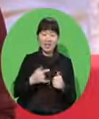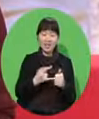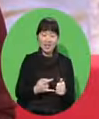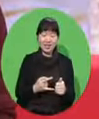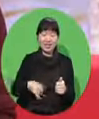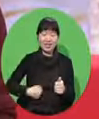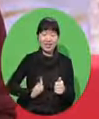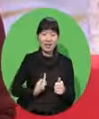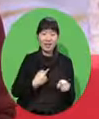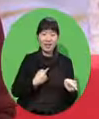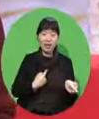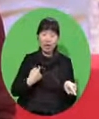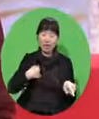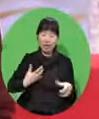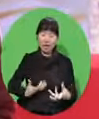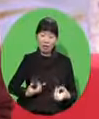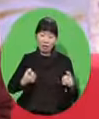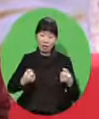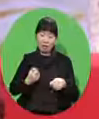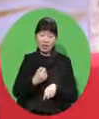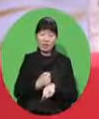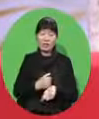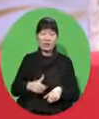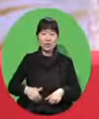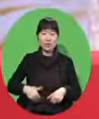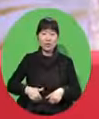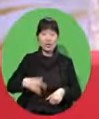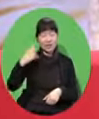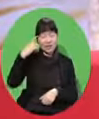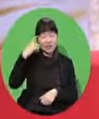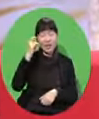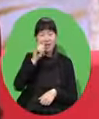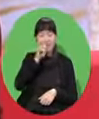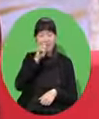나름대로 네 거하고 내 거를 좀 구분하는 게 되게 많이 필요하다는 생각이 저도 드는데요. 이 재원